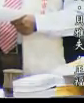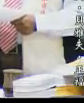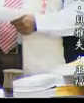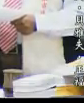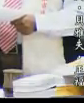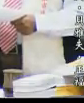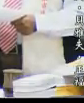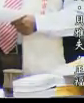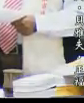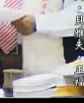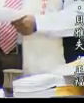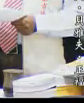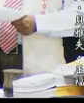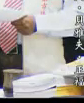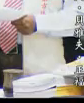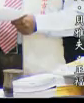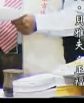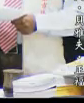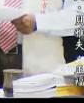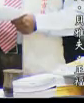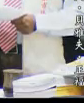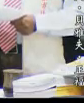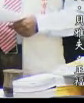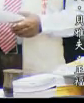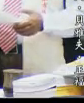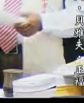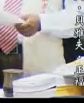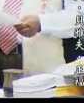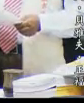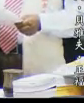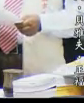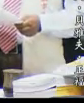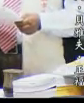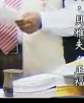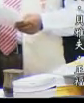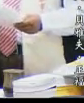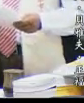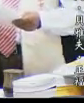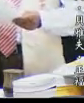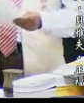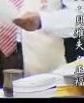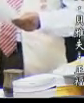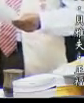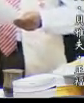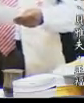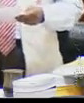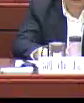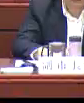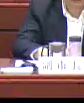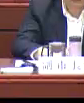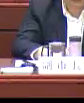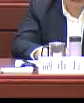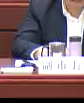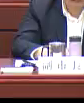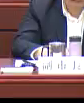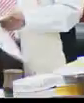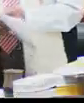不管是沿海高山，所以我们会努力来争取，谢谢。 好，谢谢市长。